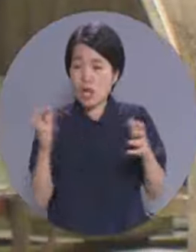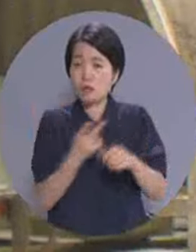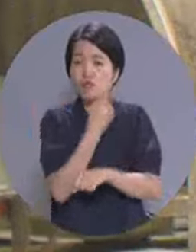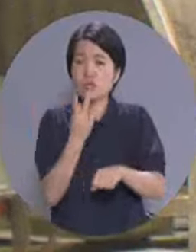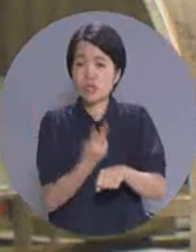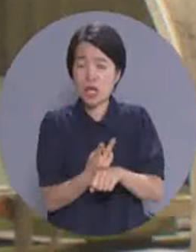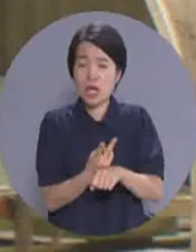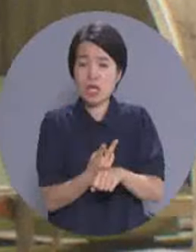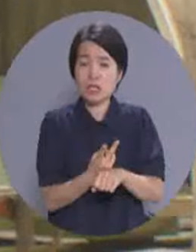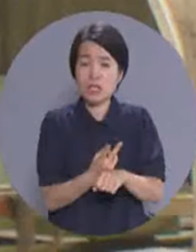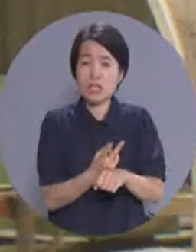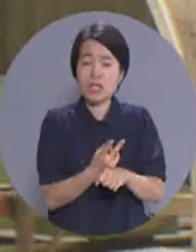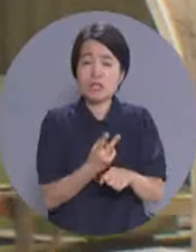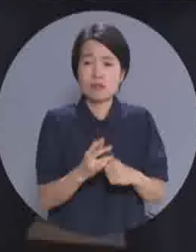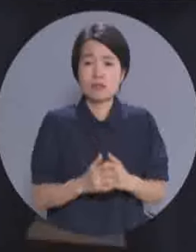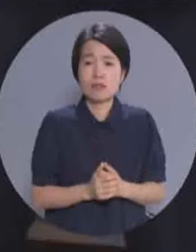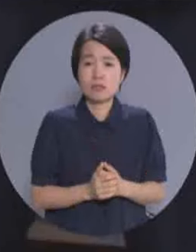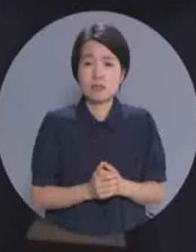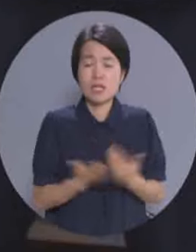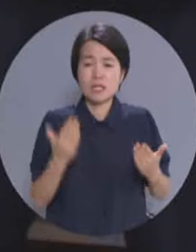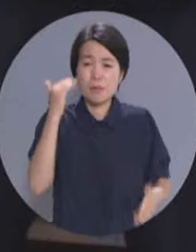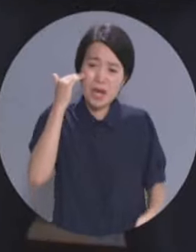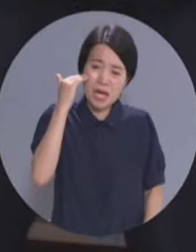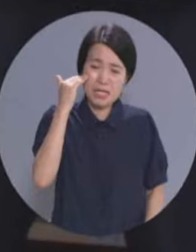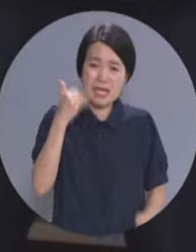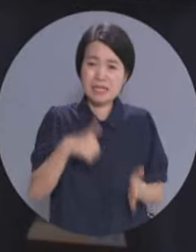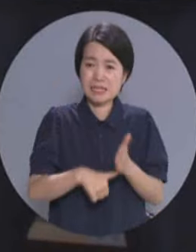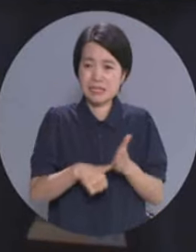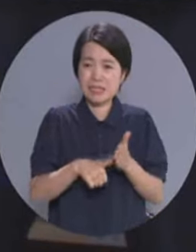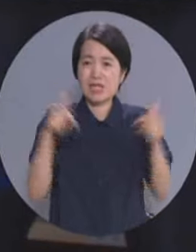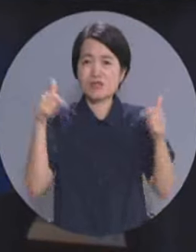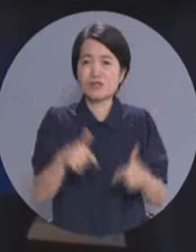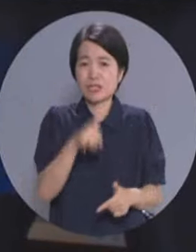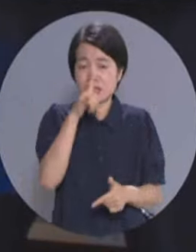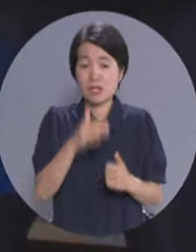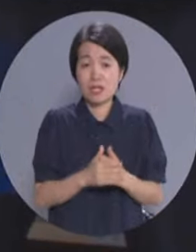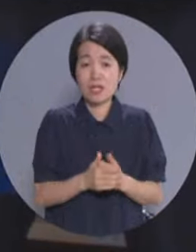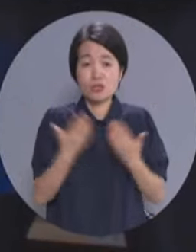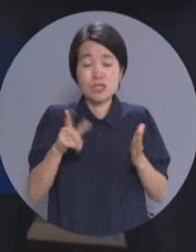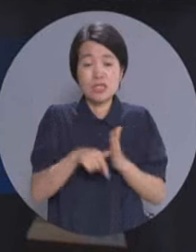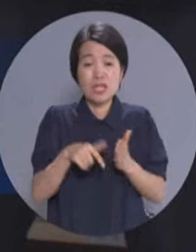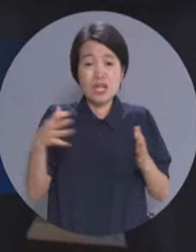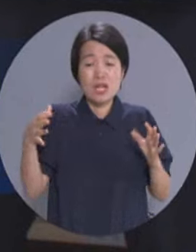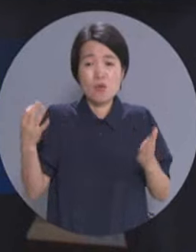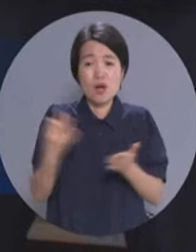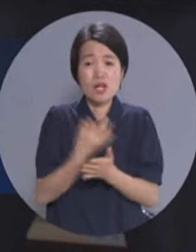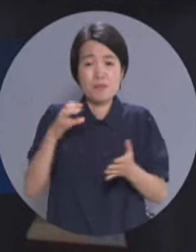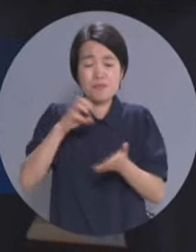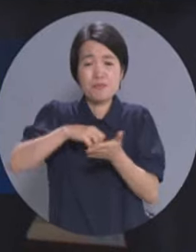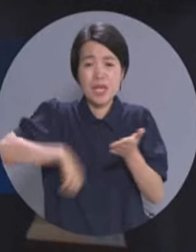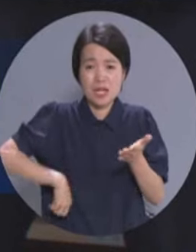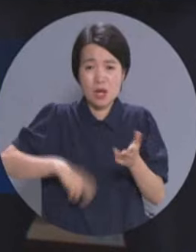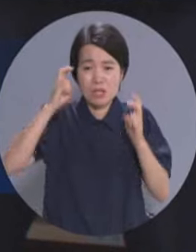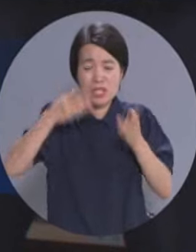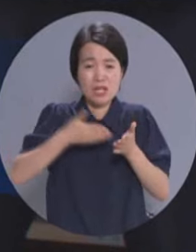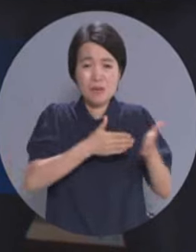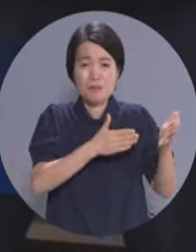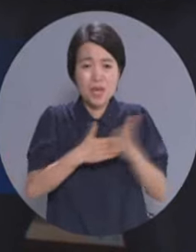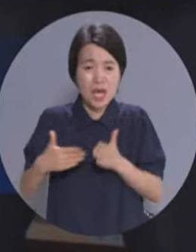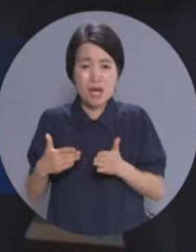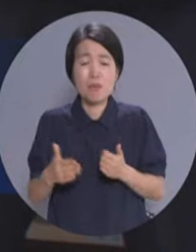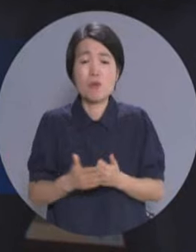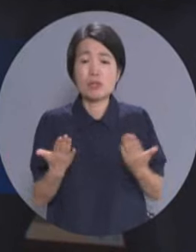생산성이 감소한다는 겁니다. 휴식 시간을 임금과 결부시키지 말라며 회사의 제안을 거부하고